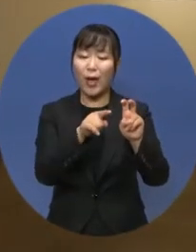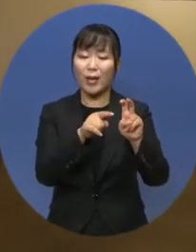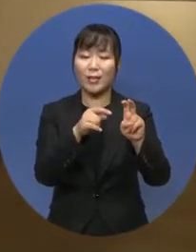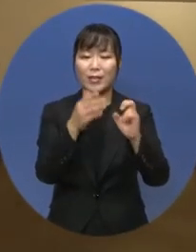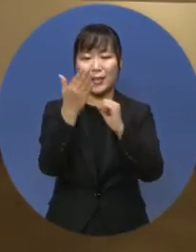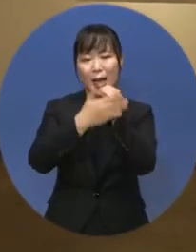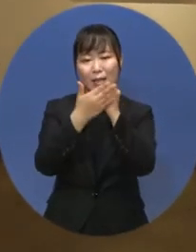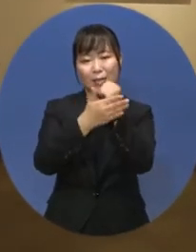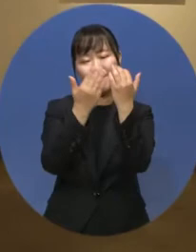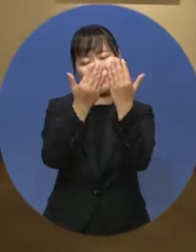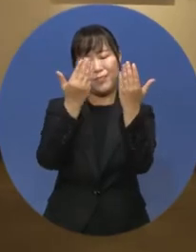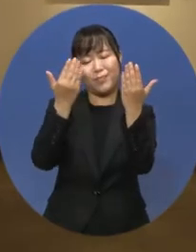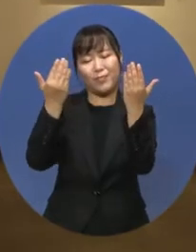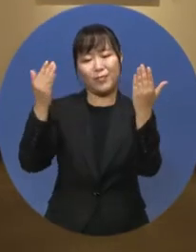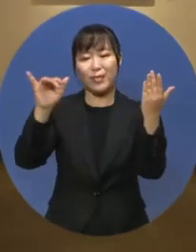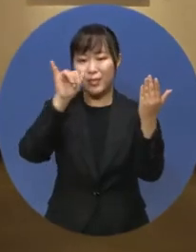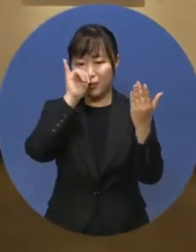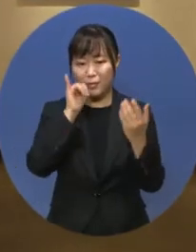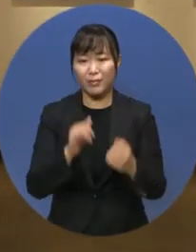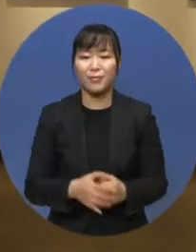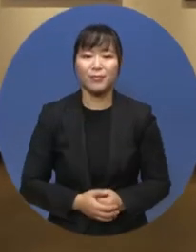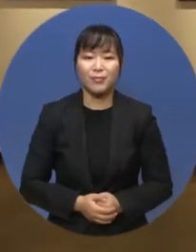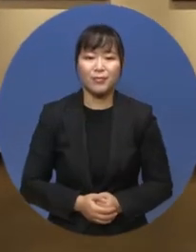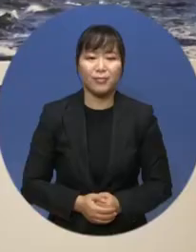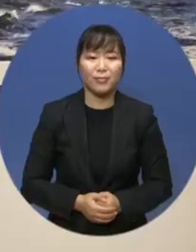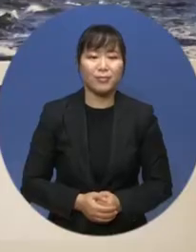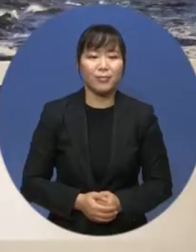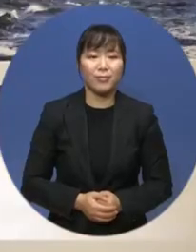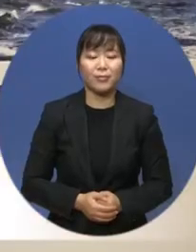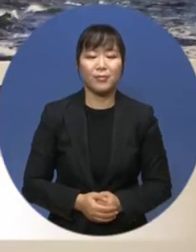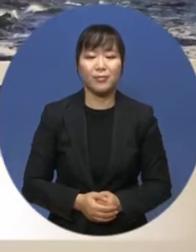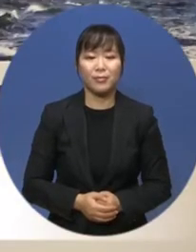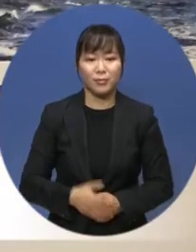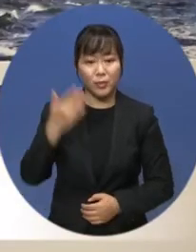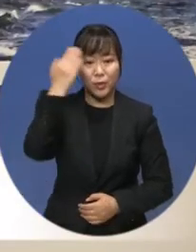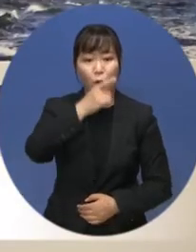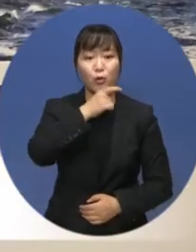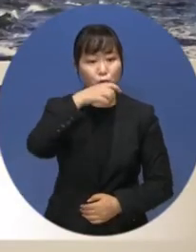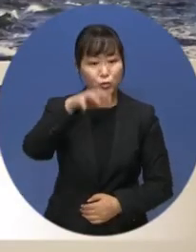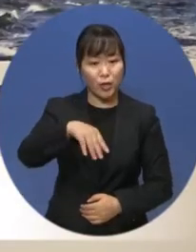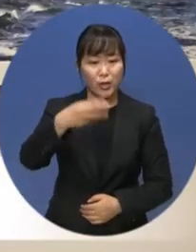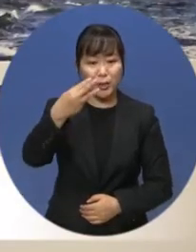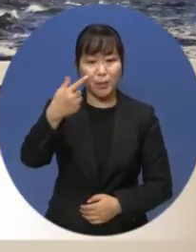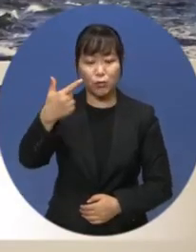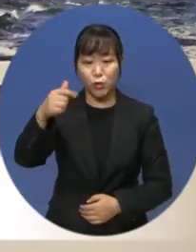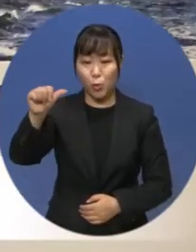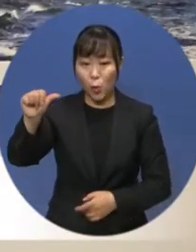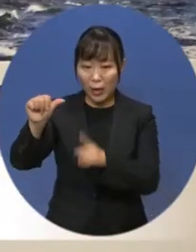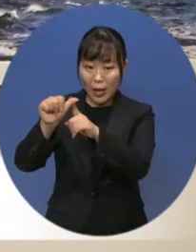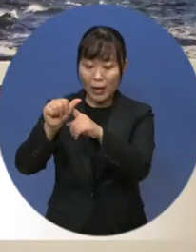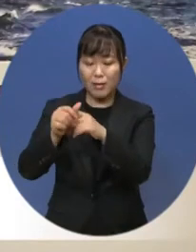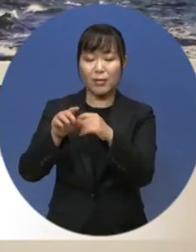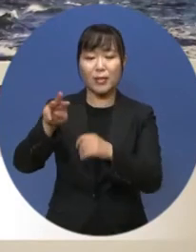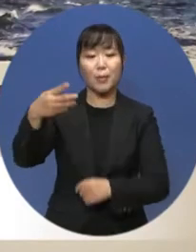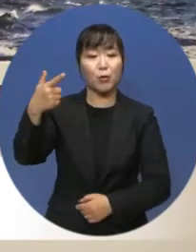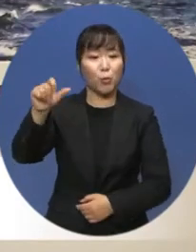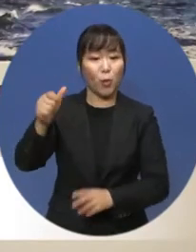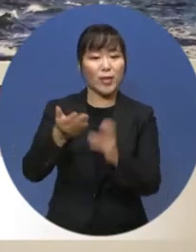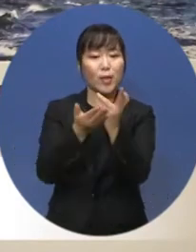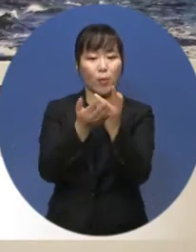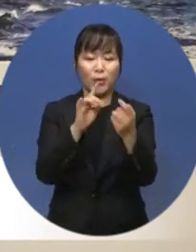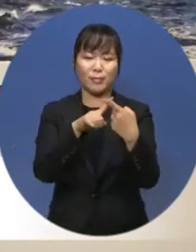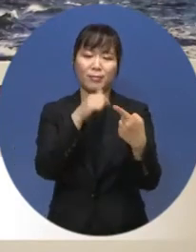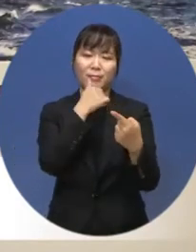작품들이 전시장을 다채롭게 채웠습니다. 그 여수의 365개 섬들을